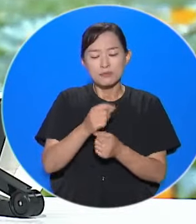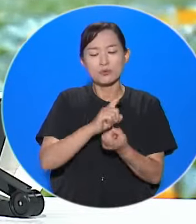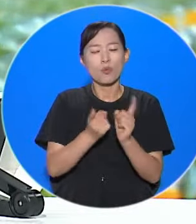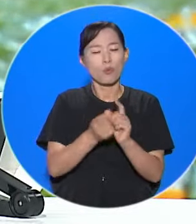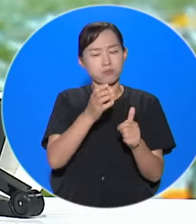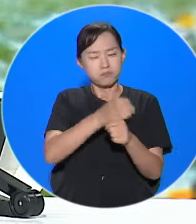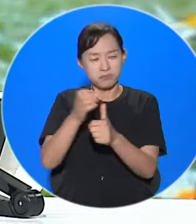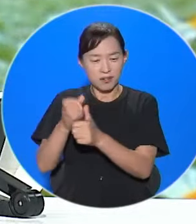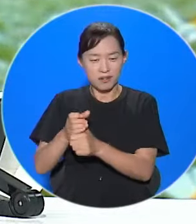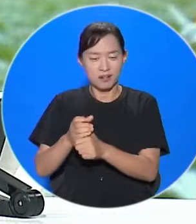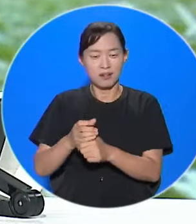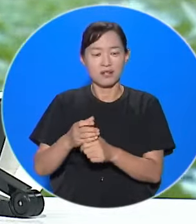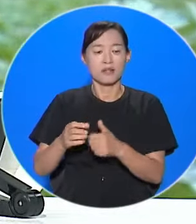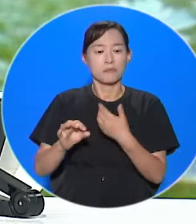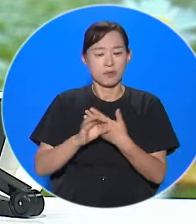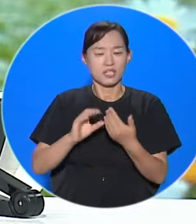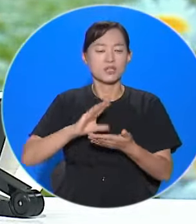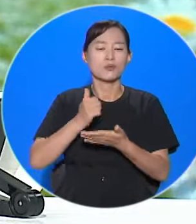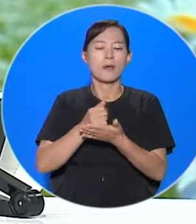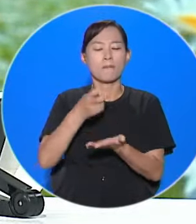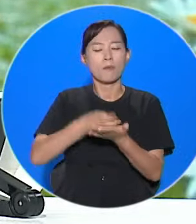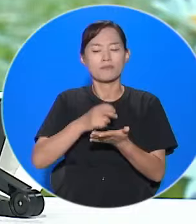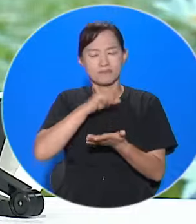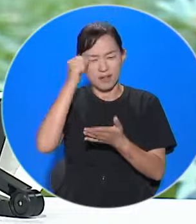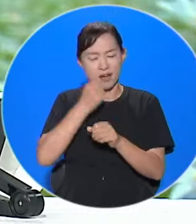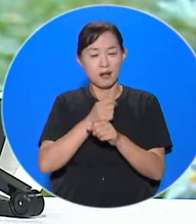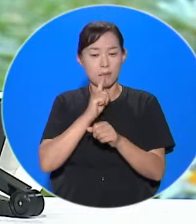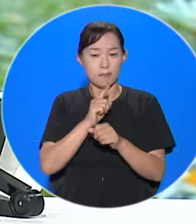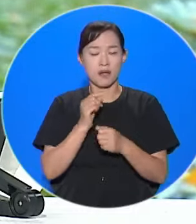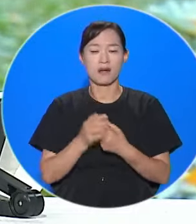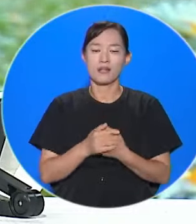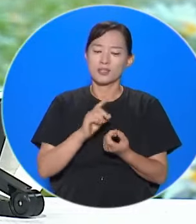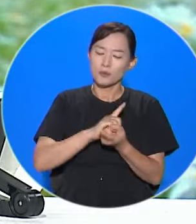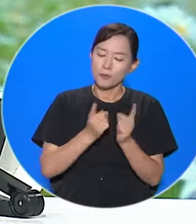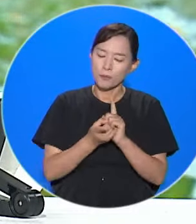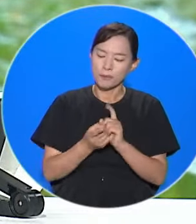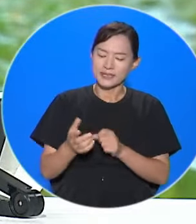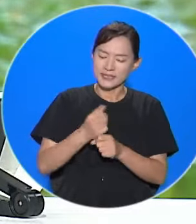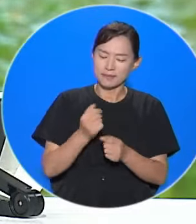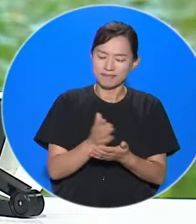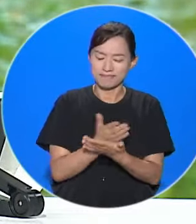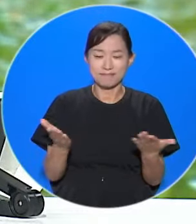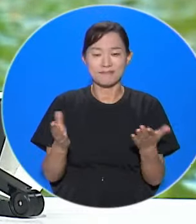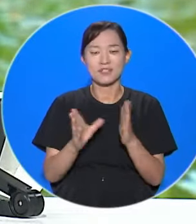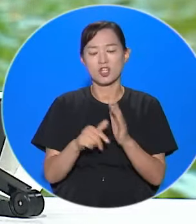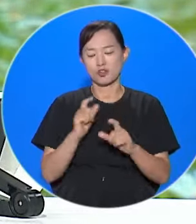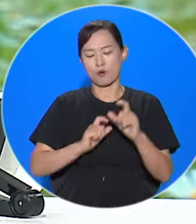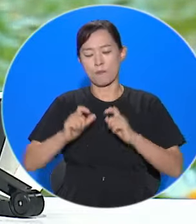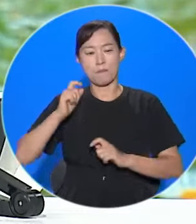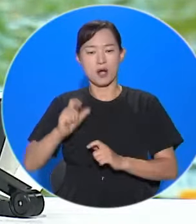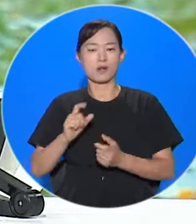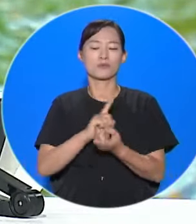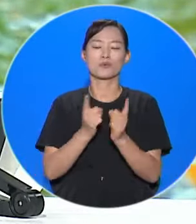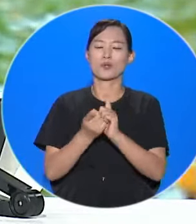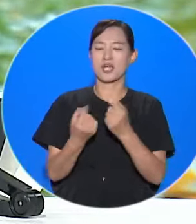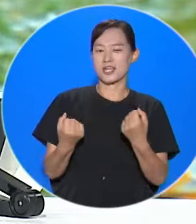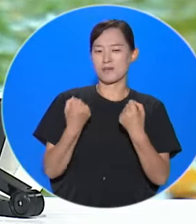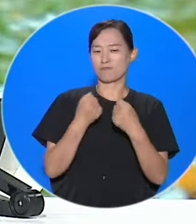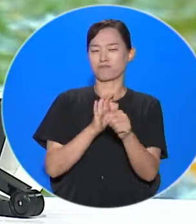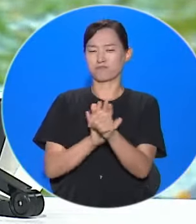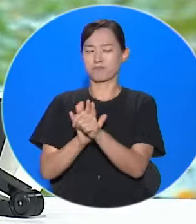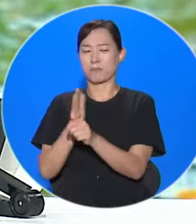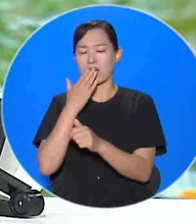법을 성취하라 라고 말씀합니다. 우리가 서로의 짐을 나눌 때 우리는 더욱 강해지고 서로에게 힘이